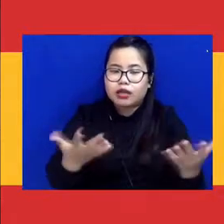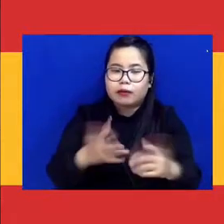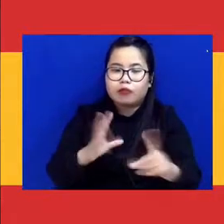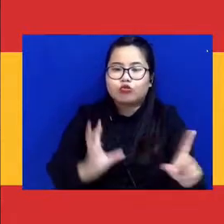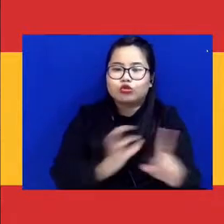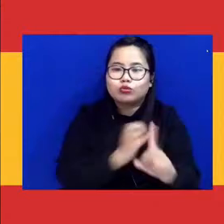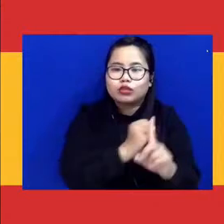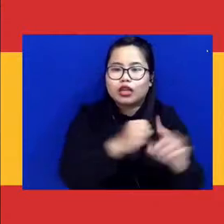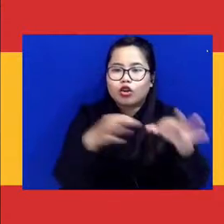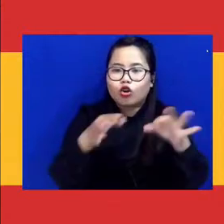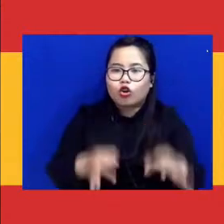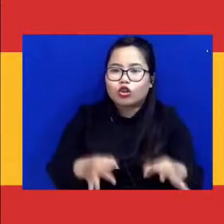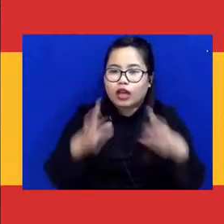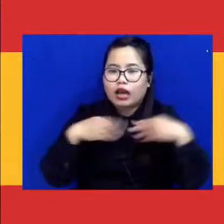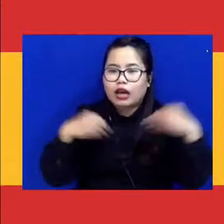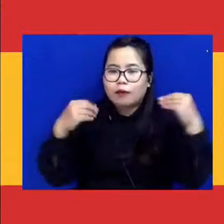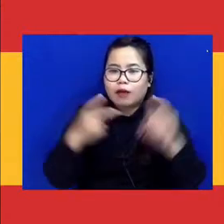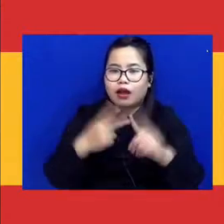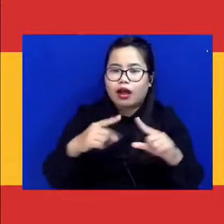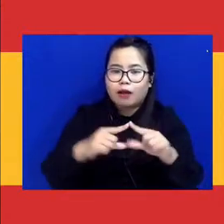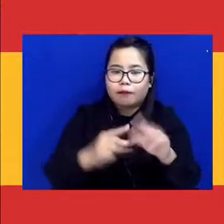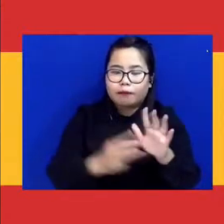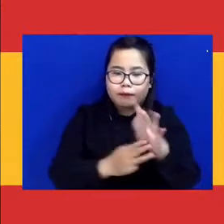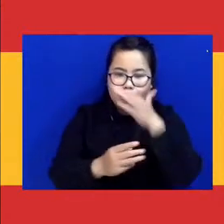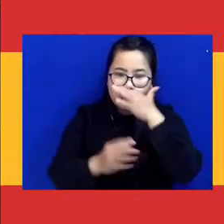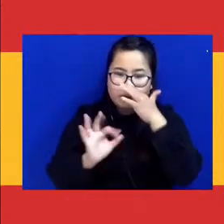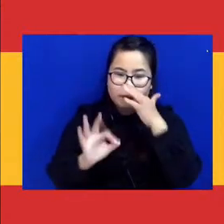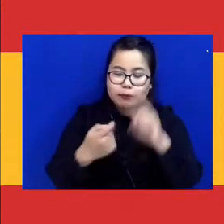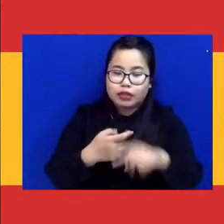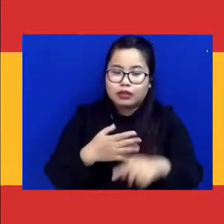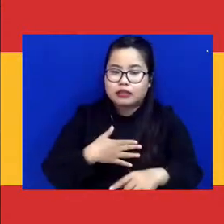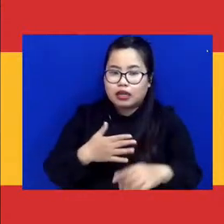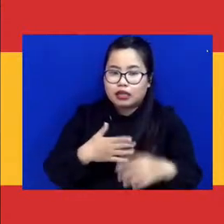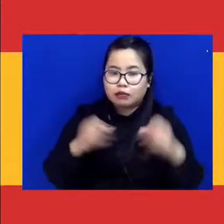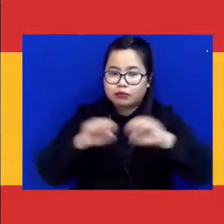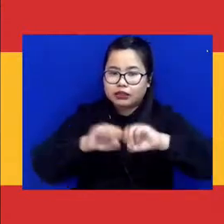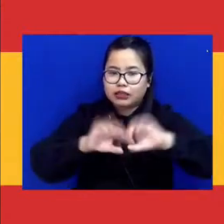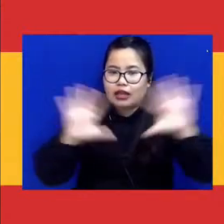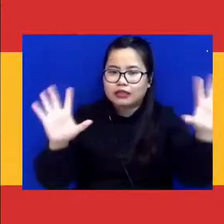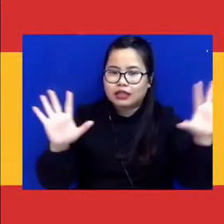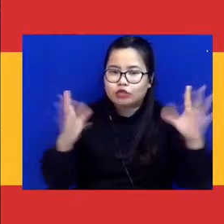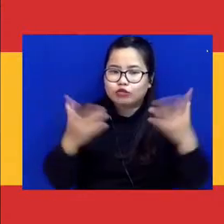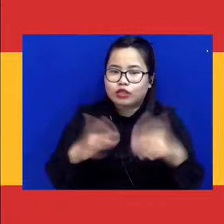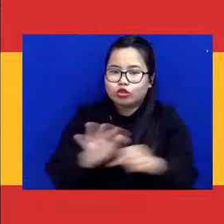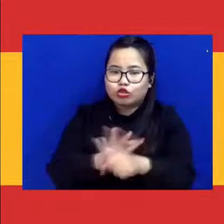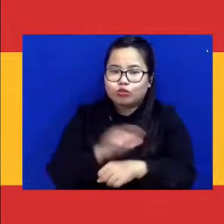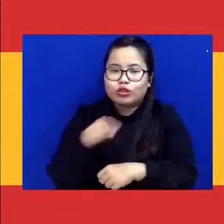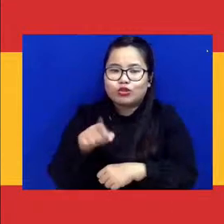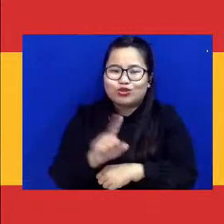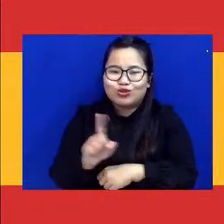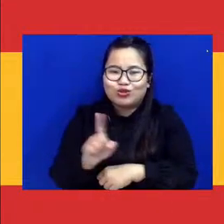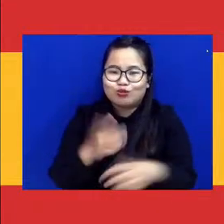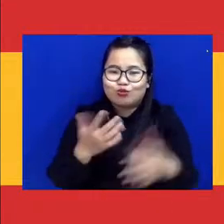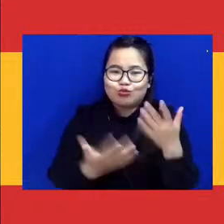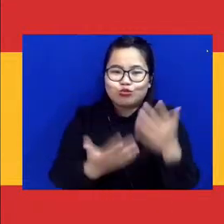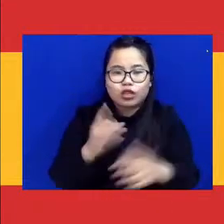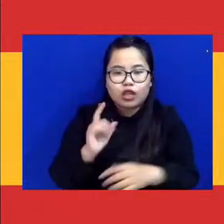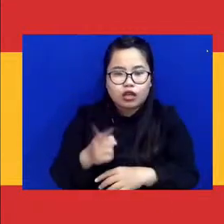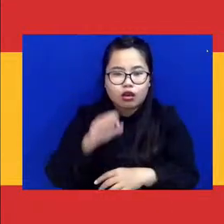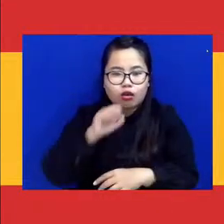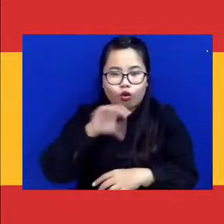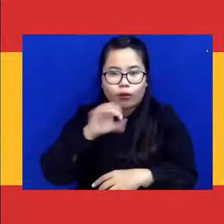kota ramah HAM. Dari saya penjelasannya begitu dulu. Adakah